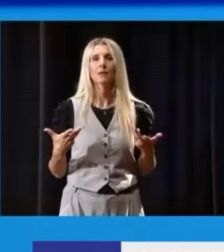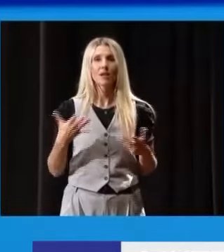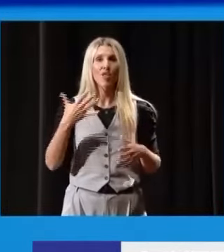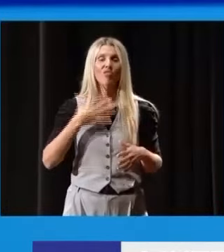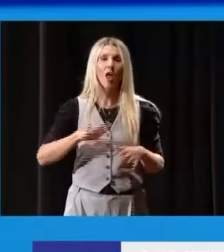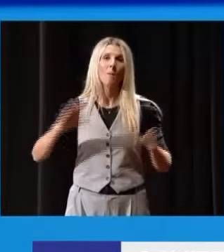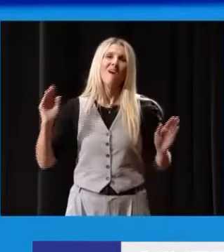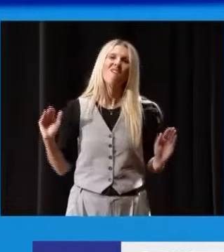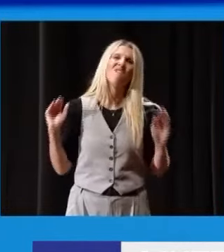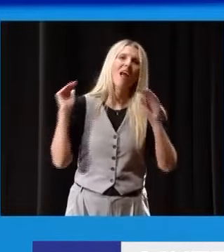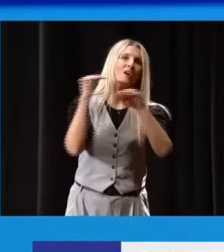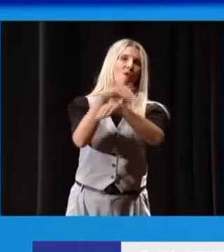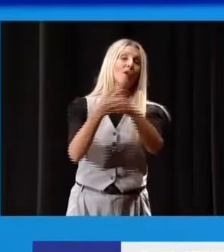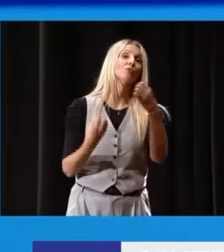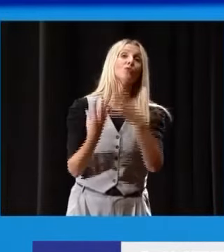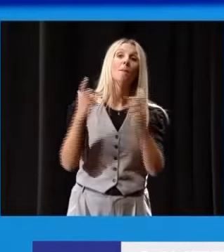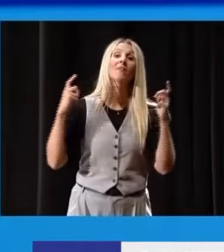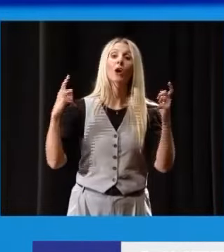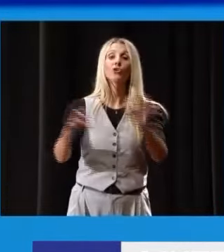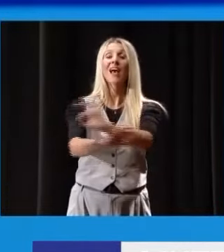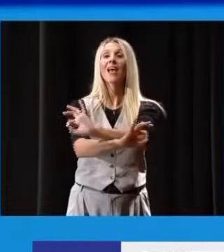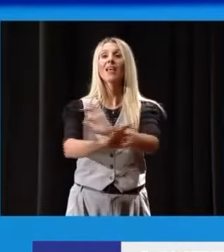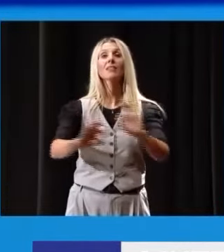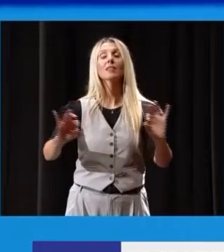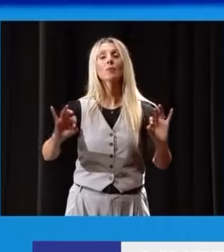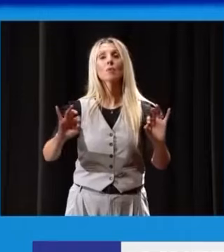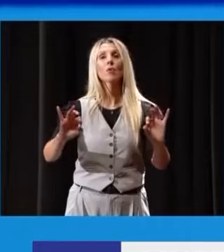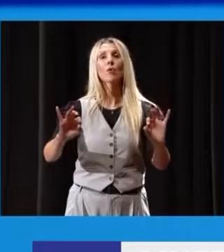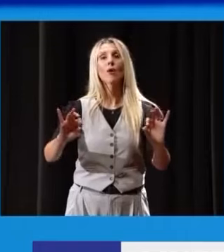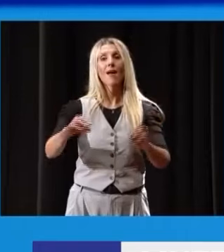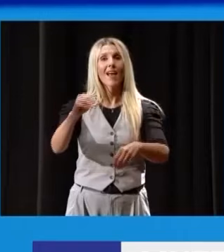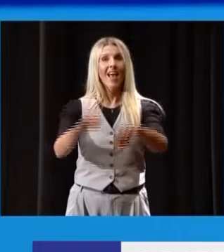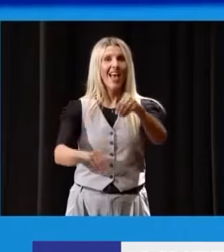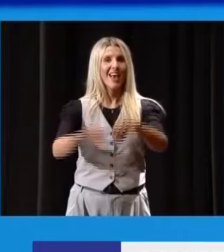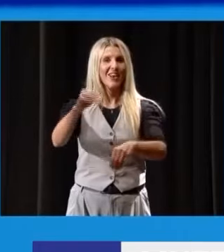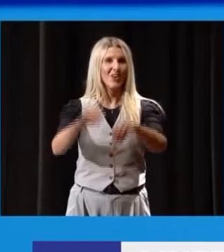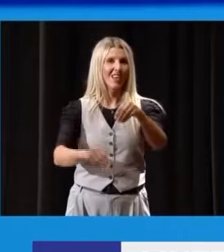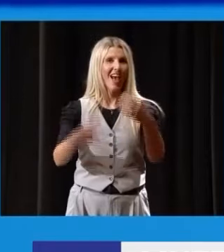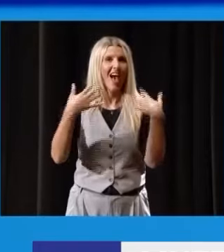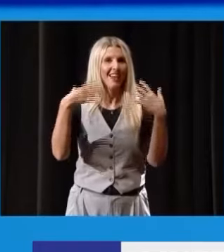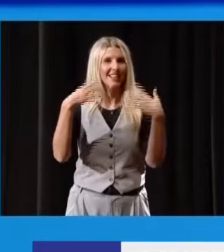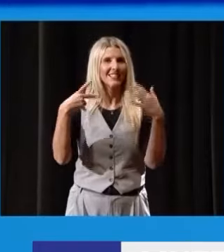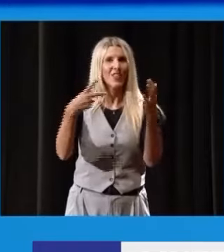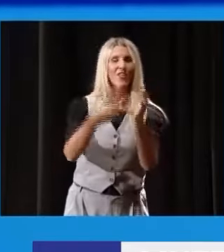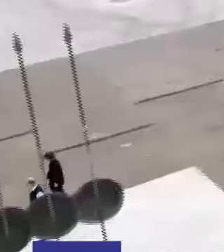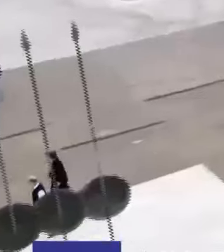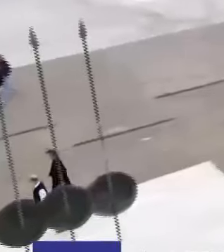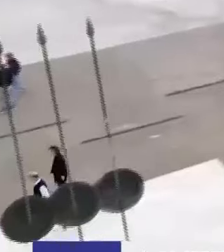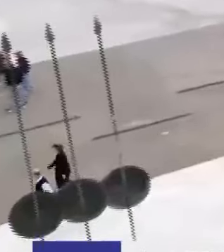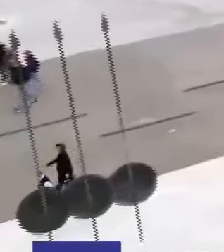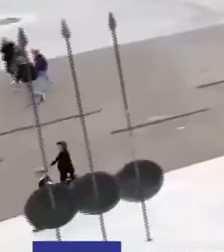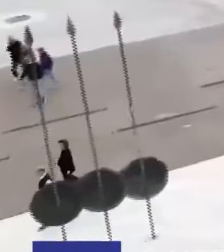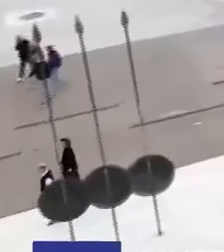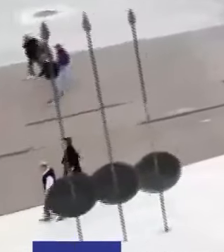το flyover να είναι έτοιμο πριν από τις εκλογές της Άνοιξης του 2027.